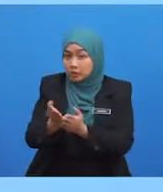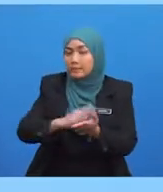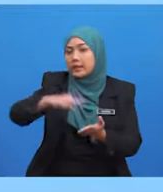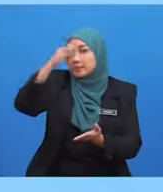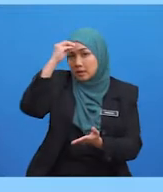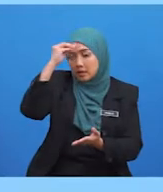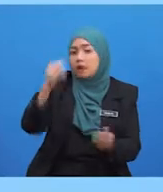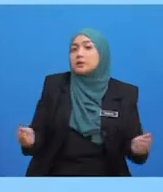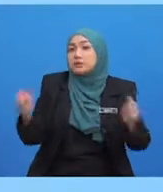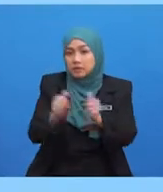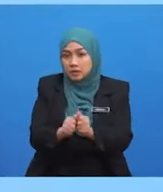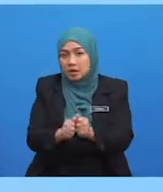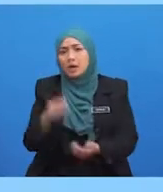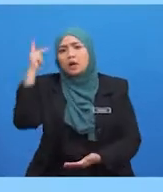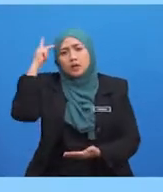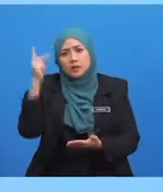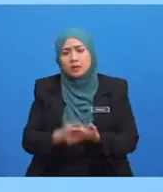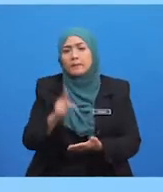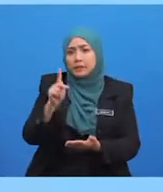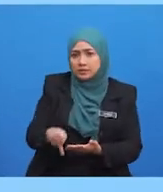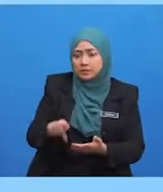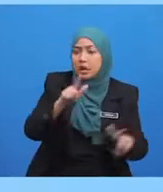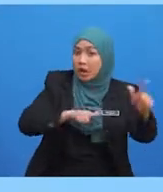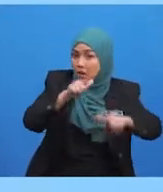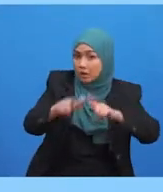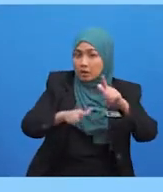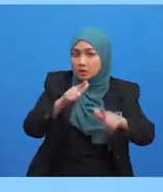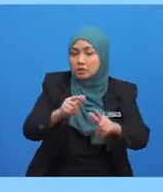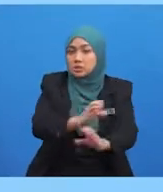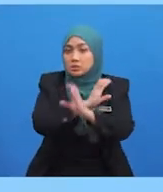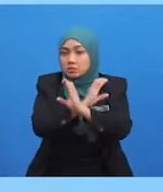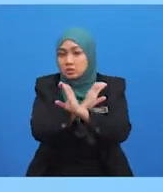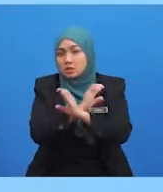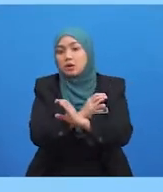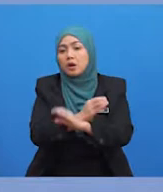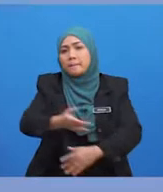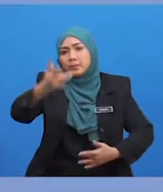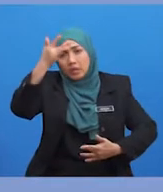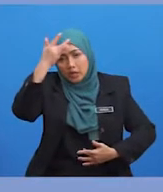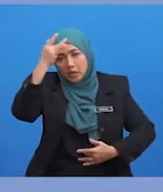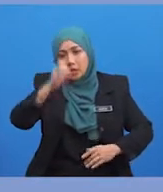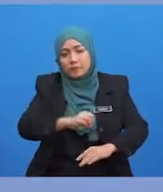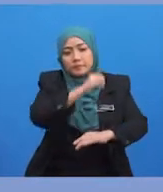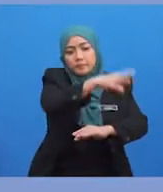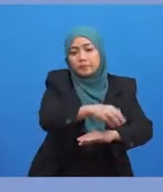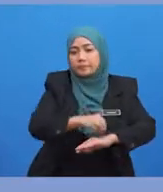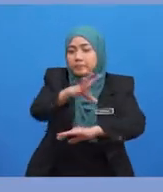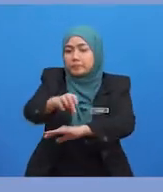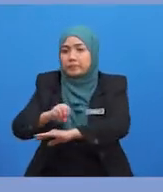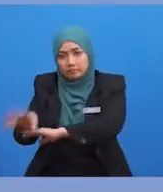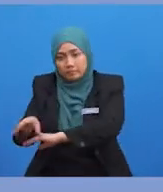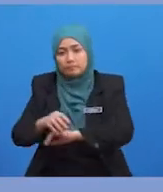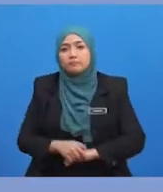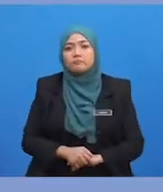kita dengan mengenal pasti langkah-langkah pencegahan penyakit berjangkit. Langkah-langkah pencegahan